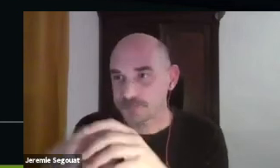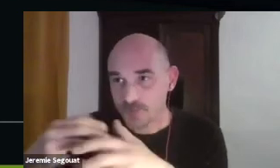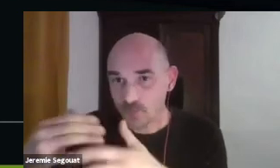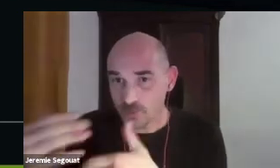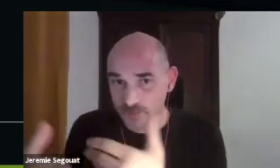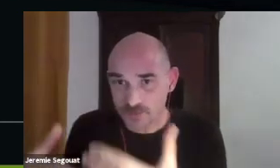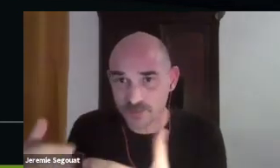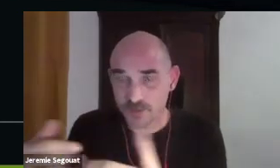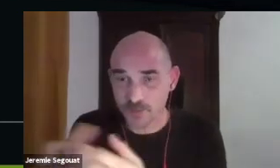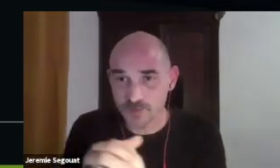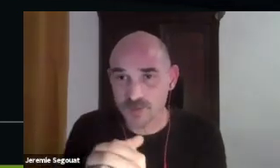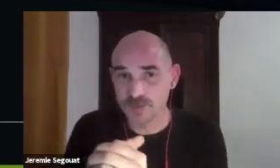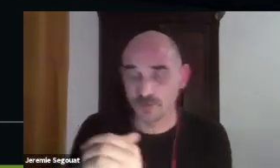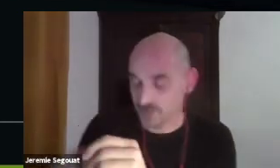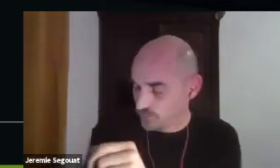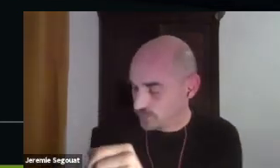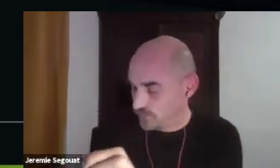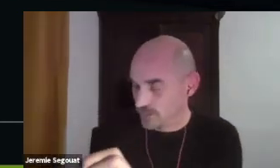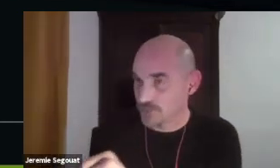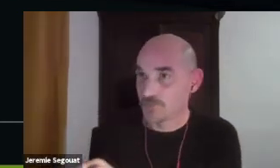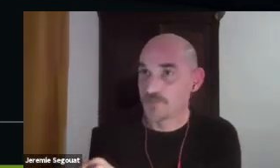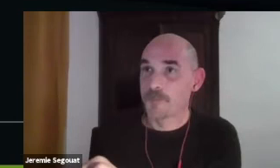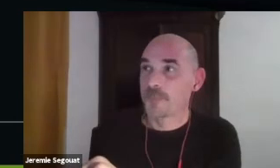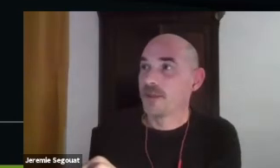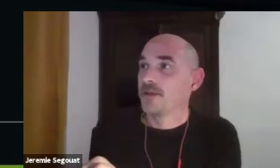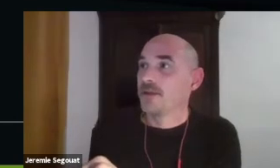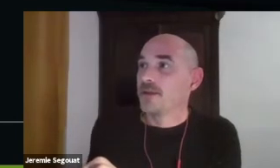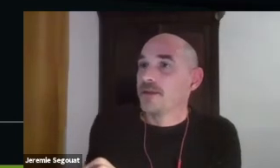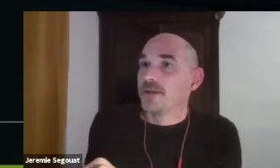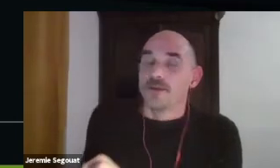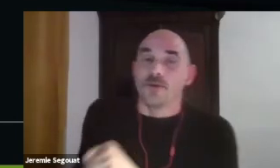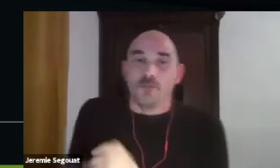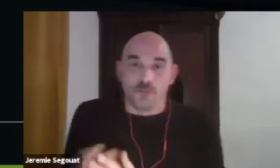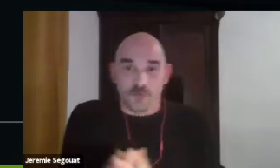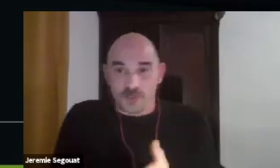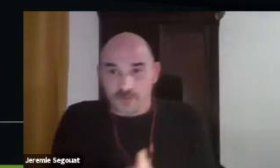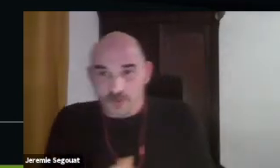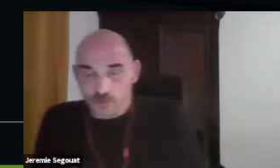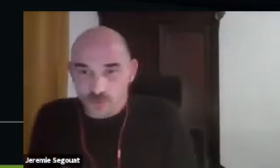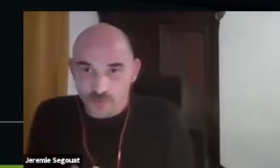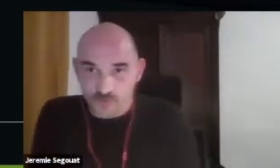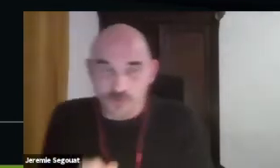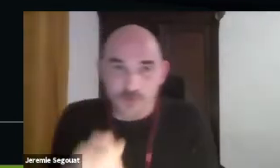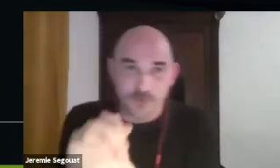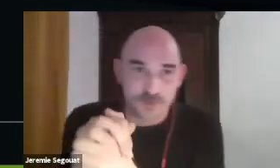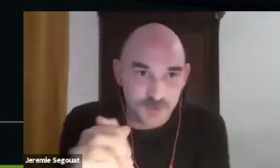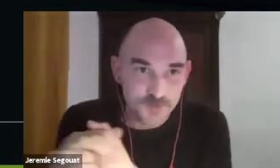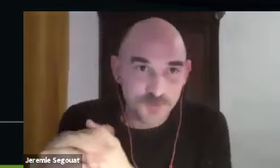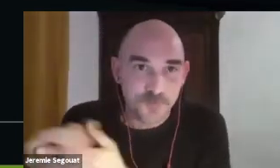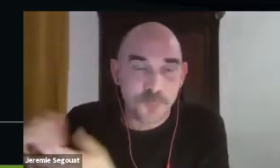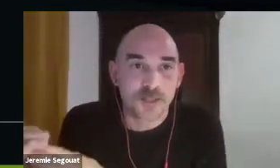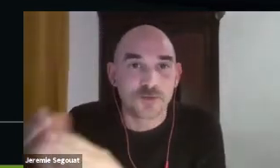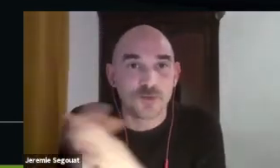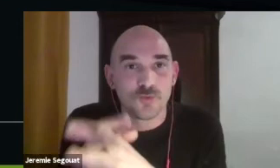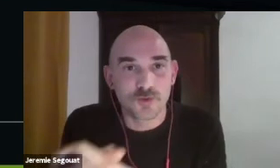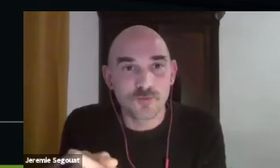donc à chaque fois ça va apporter aussi différents types de communication pour en venir vraiment au coeur de ma présentation